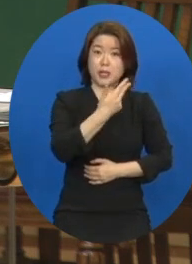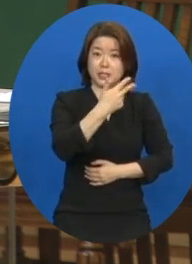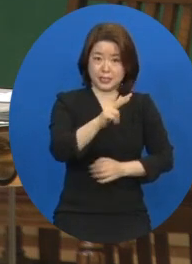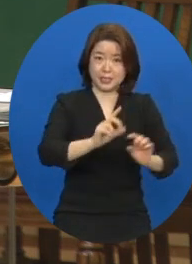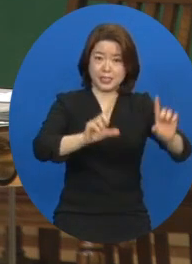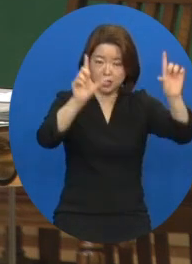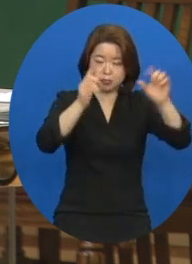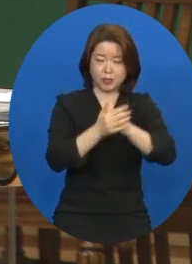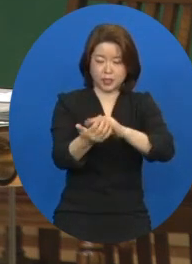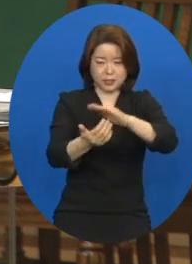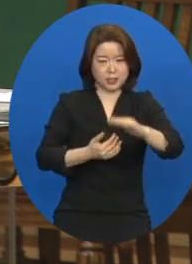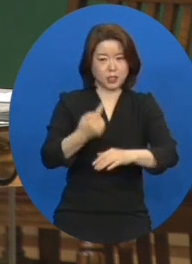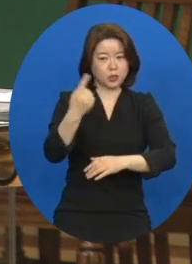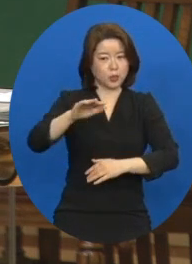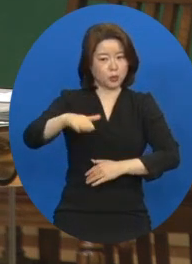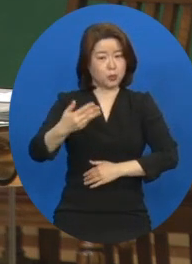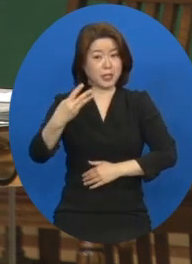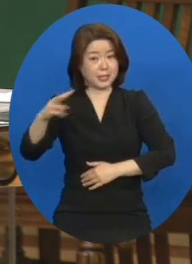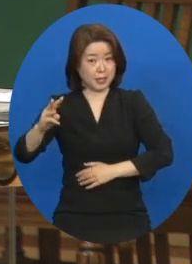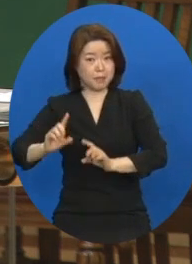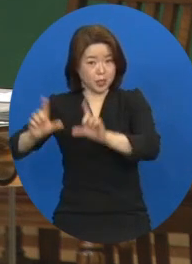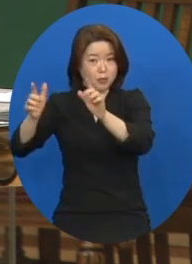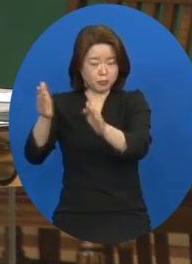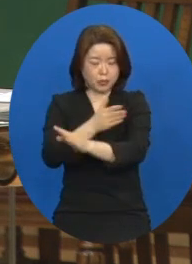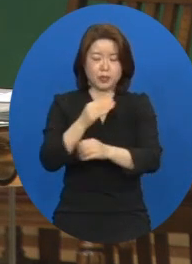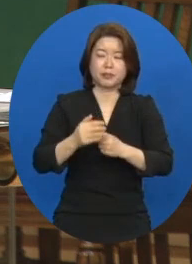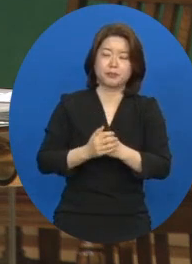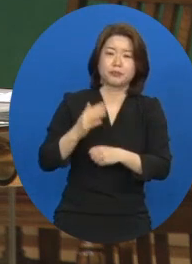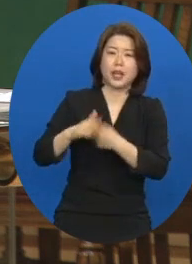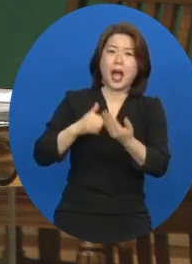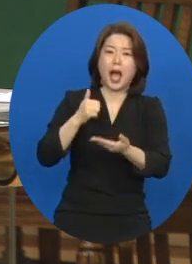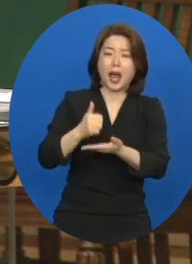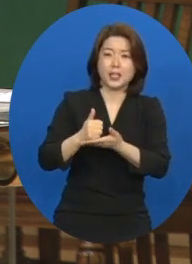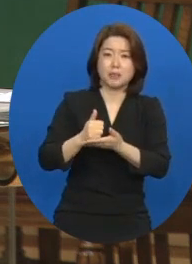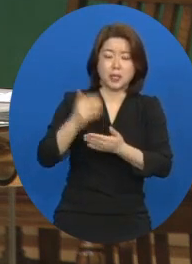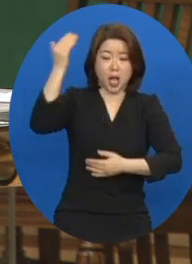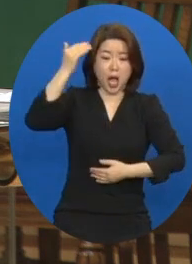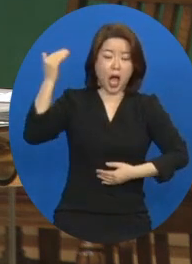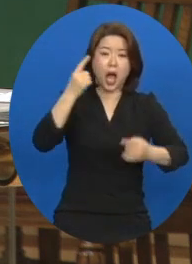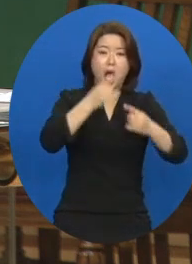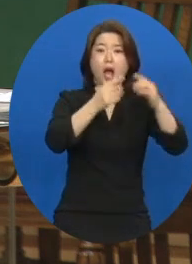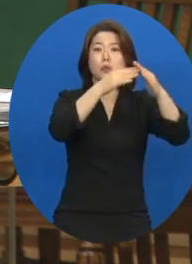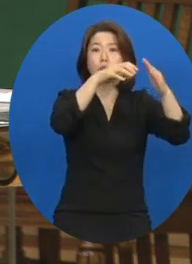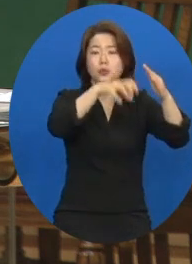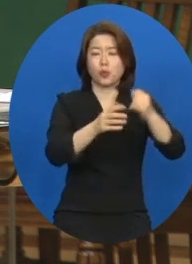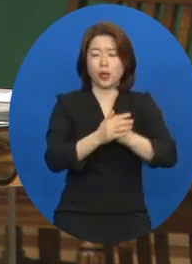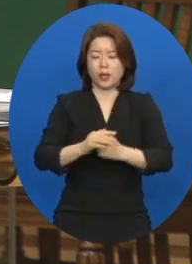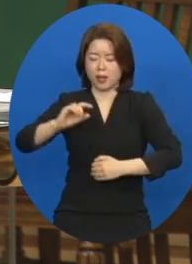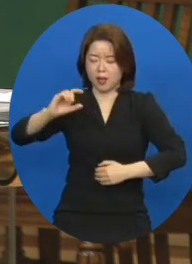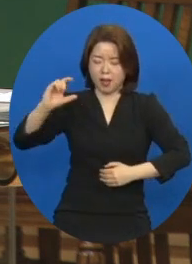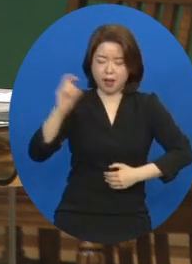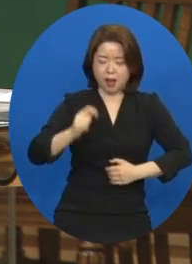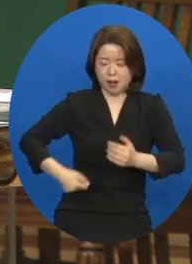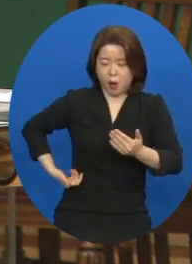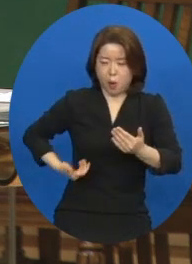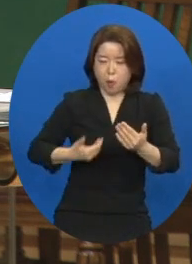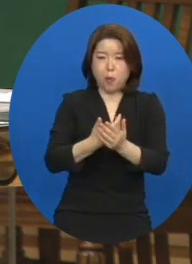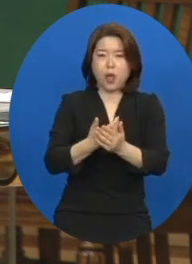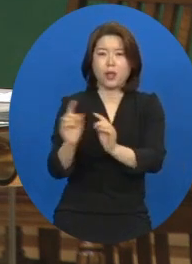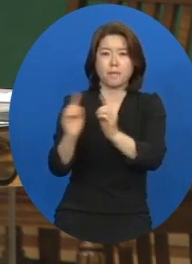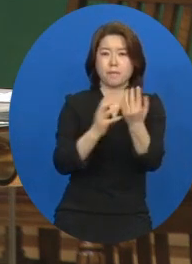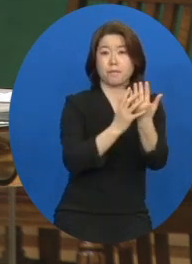또 그전에는 1903년부터 하나님께서 한국 교회에 강력한 회개의 부흥을